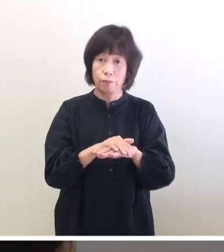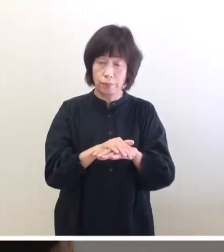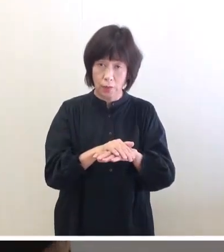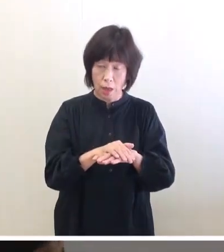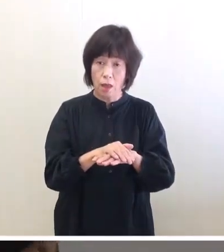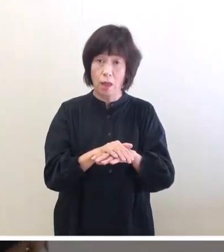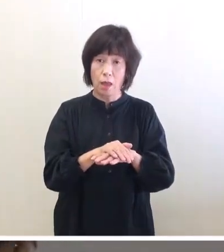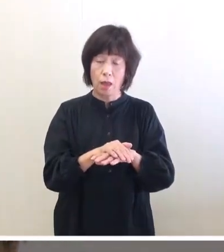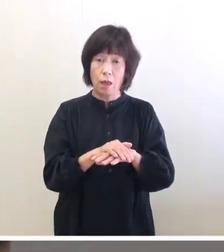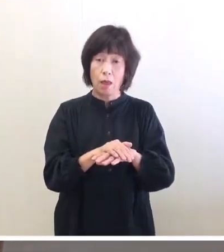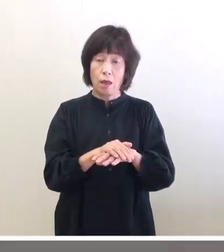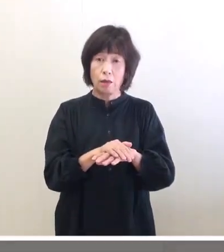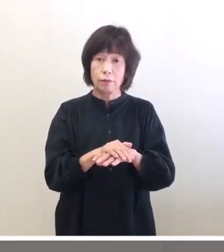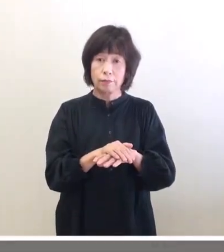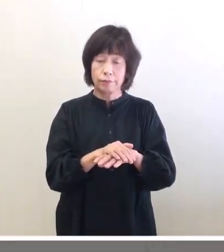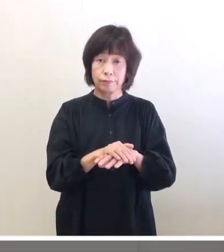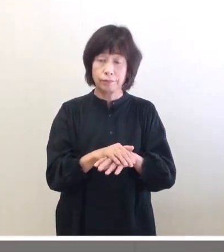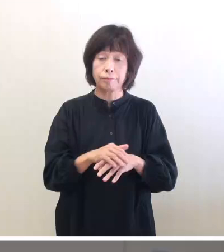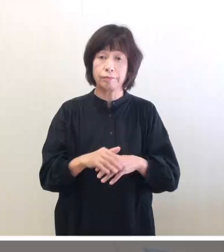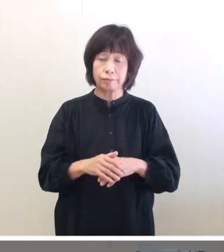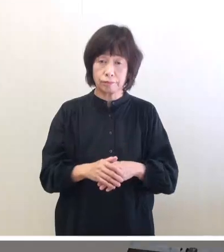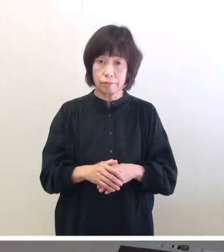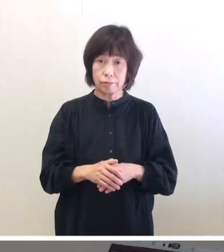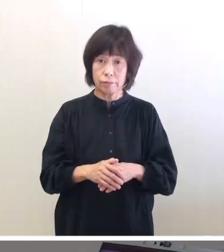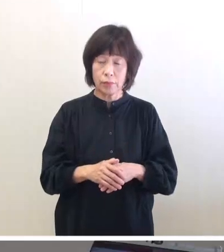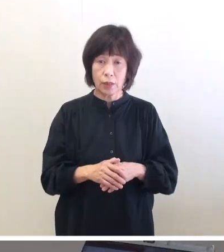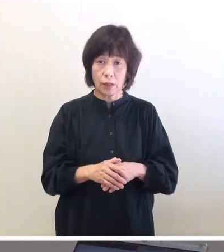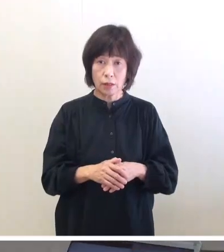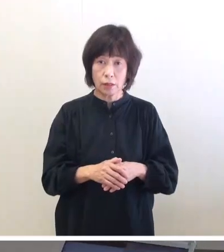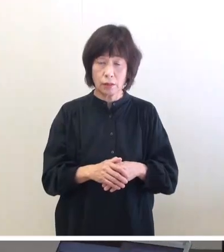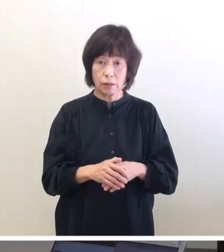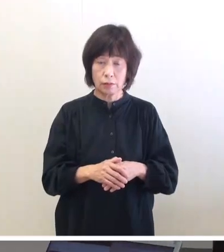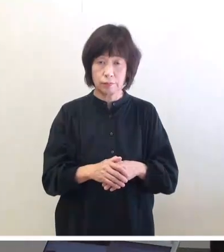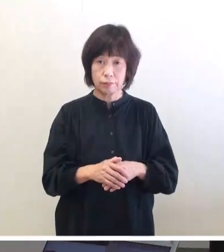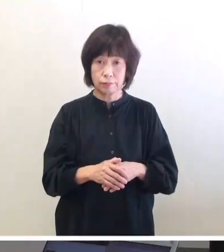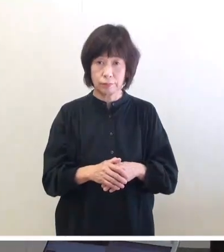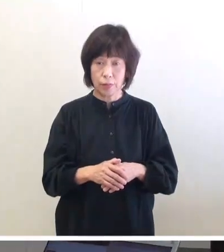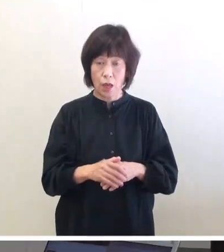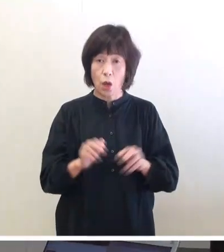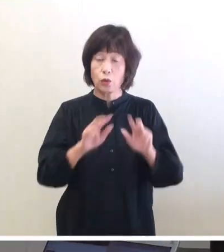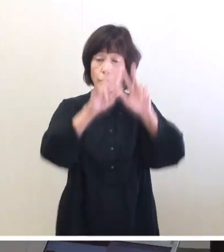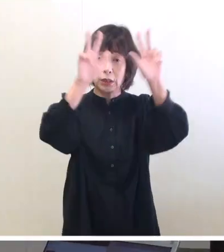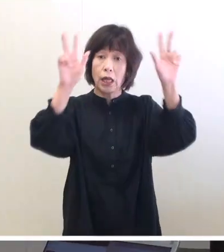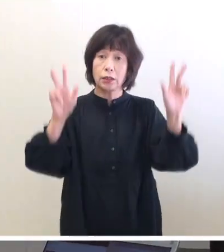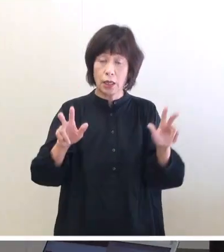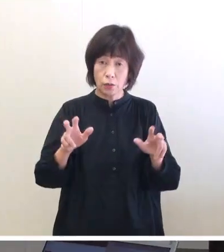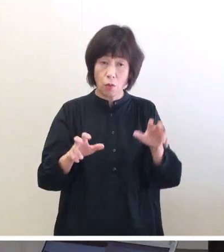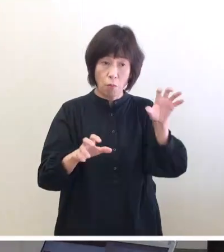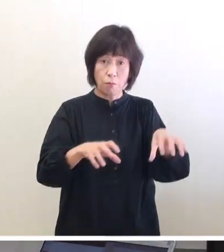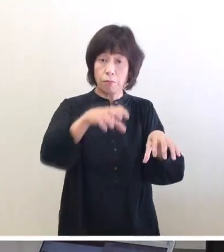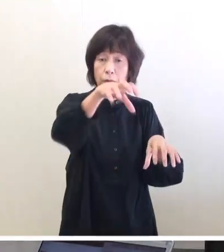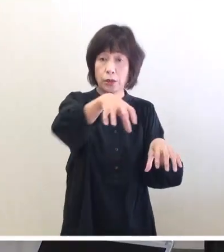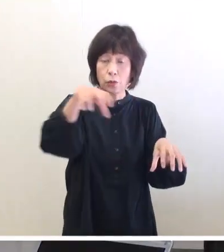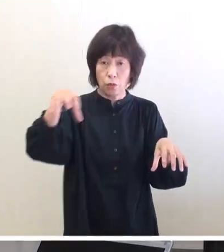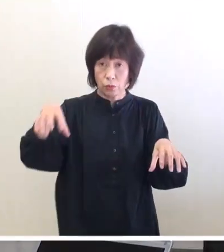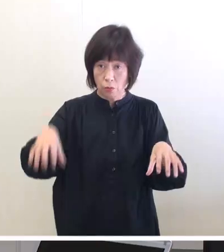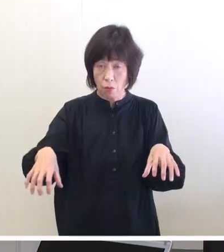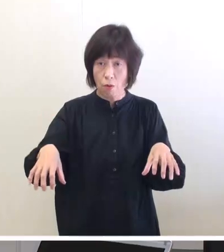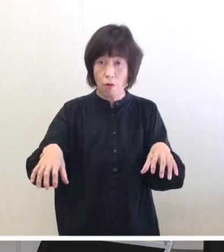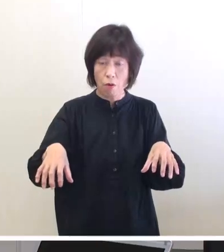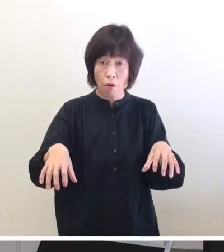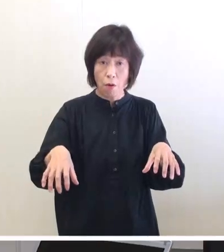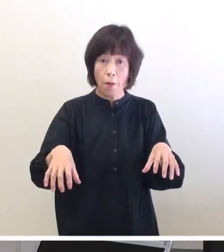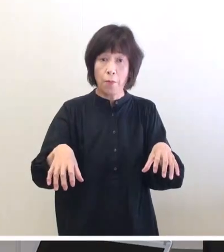分散配置が行われれば、全てではありませんが、このルミナリエの展